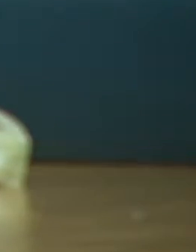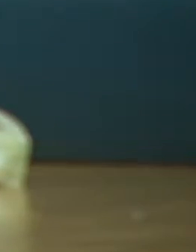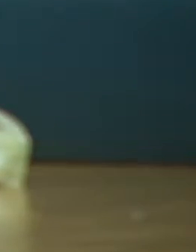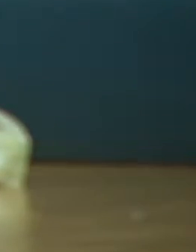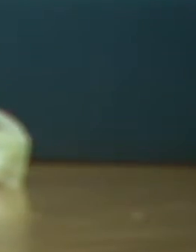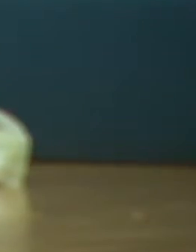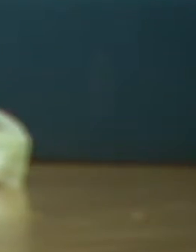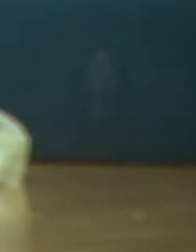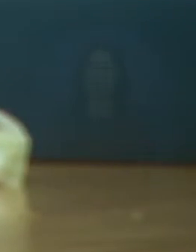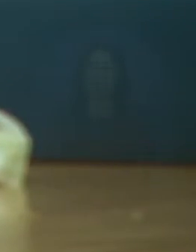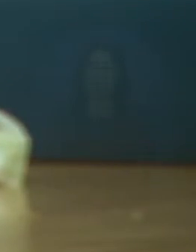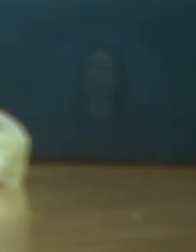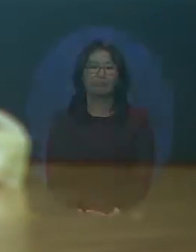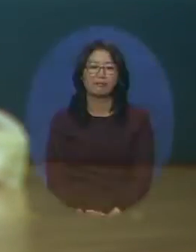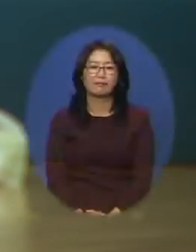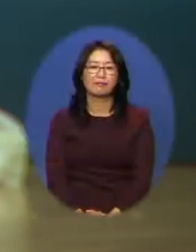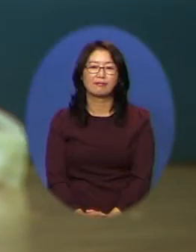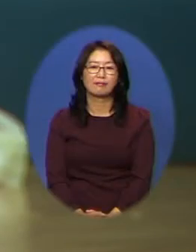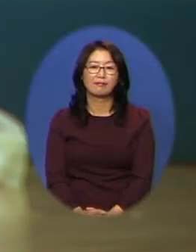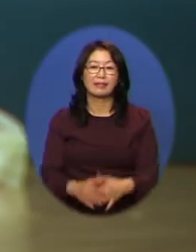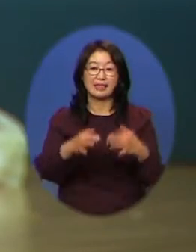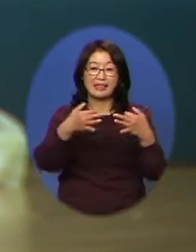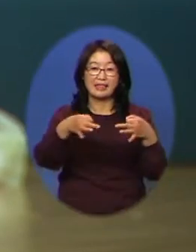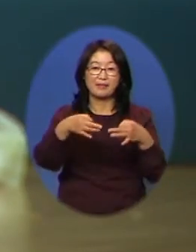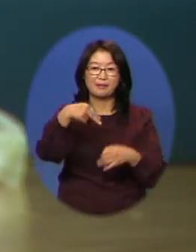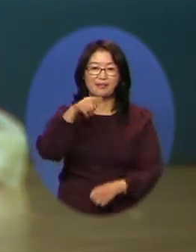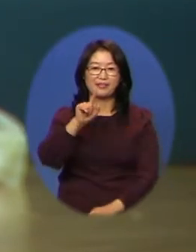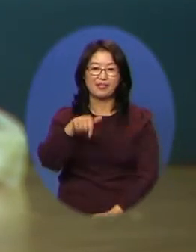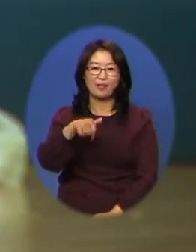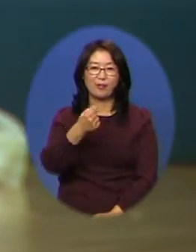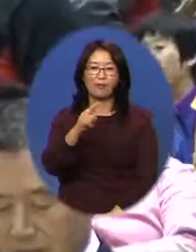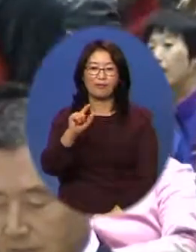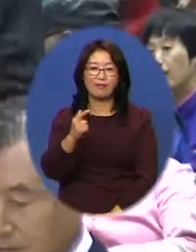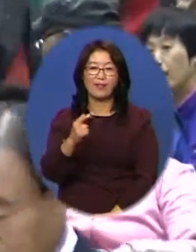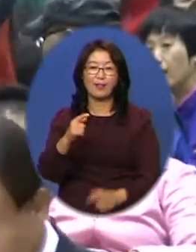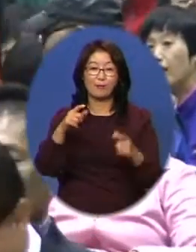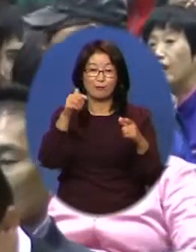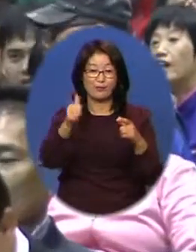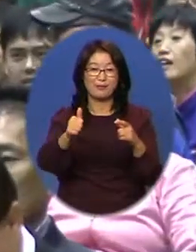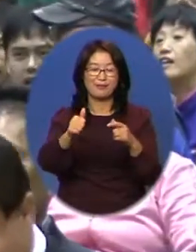다음은 김석환 군수님의 대회사가 있겠습니다.